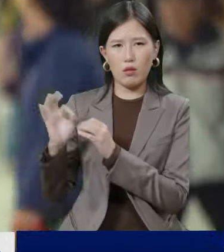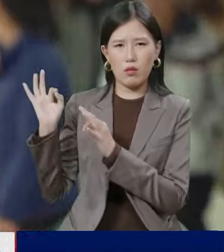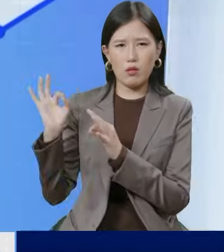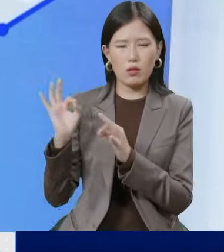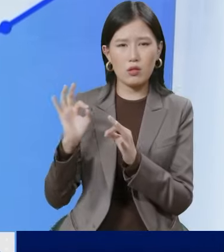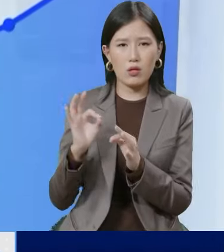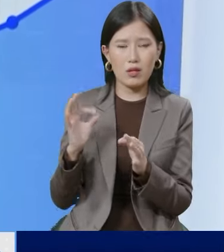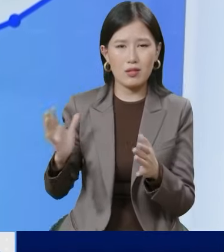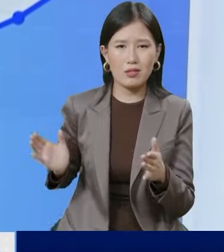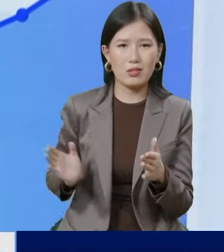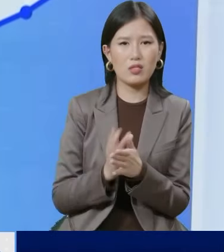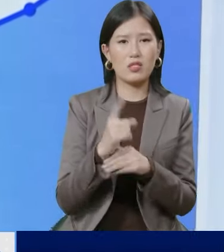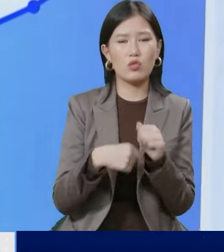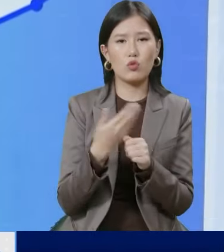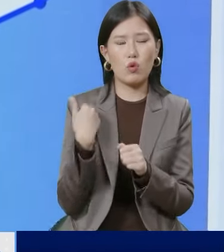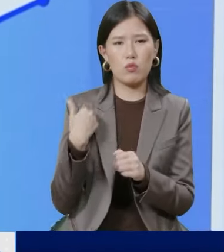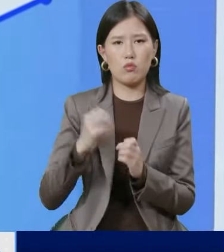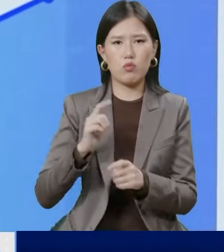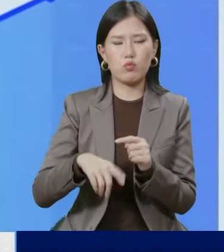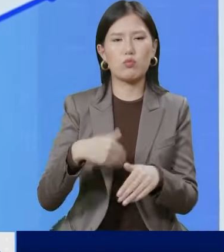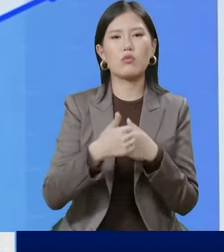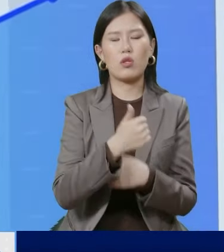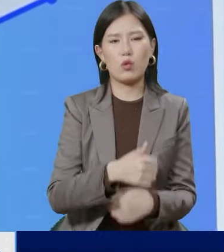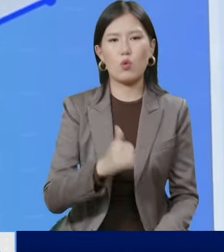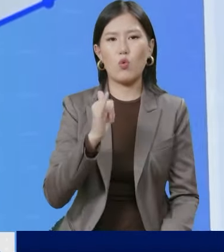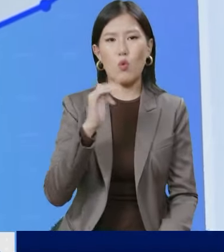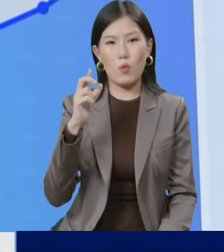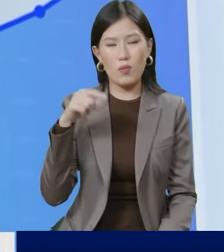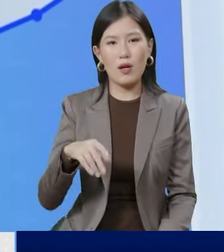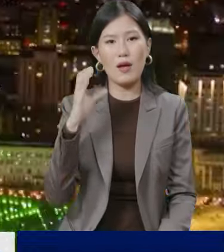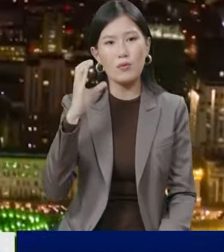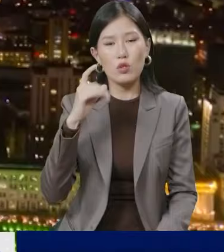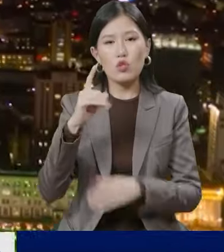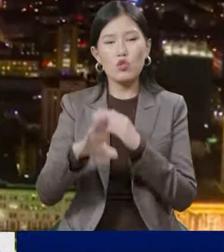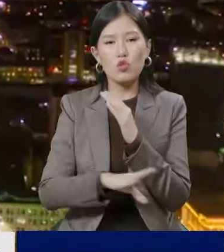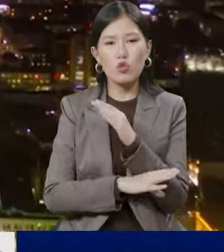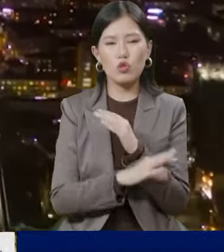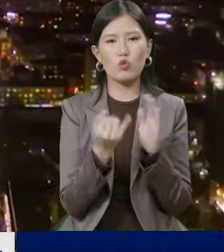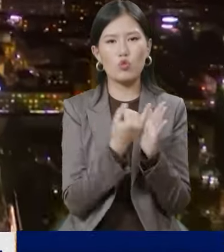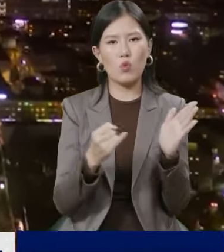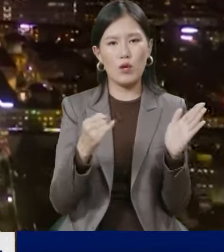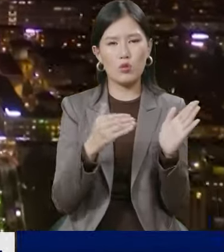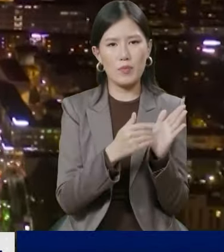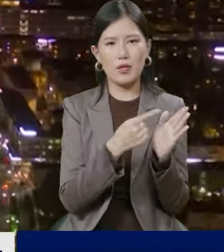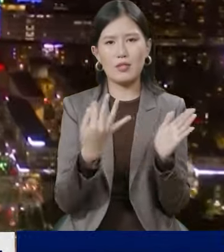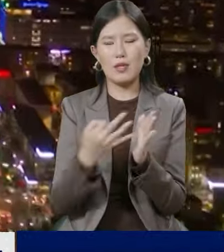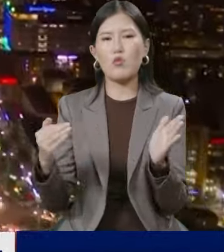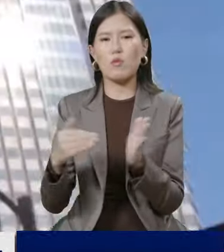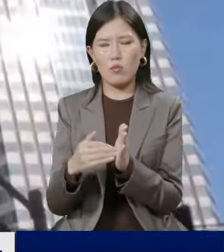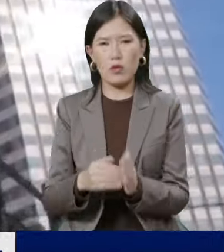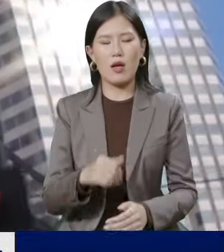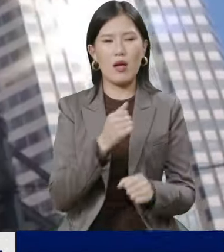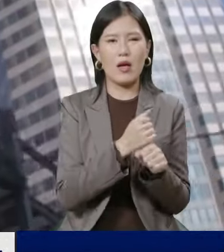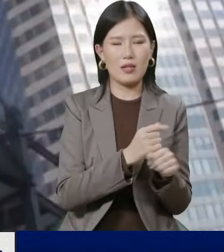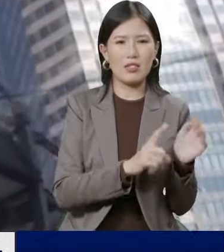үнэхээр хийж байна. Улаанбаатар хотын хэмжээнд нийтийн тээврээр өдөрт 600-аас 800 мянган хүн үйлчлүүлдэг. Ажил, хичээл эхлэх, тарах,